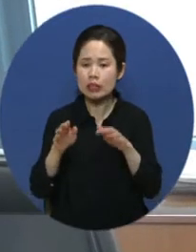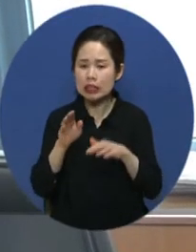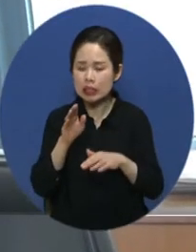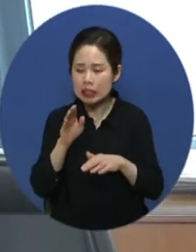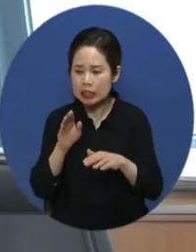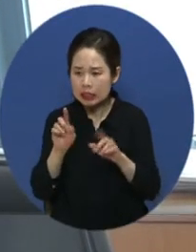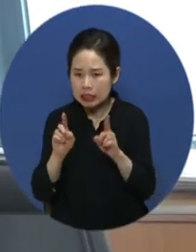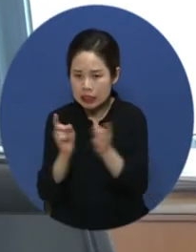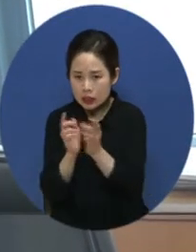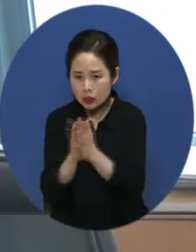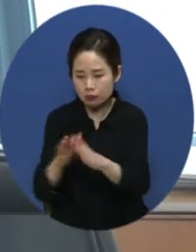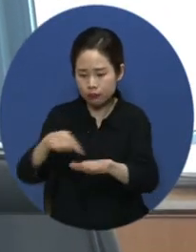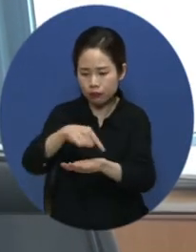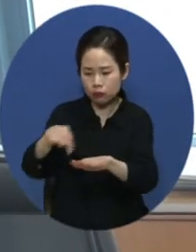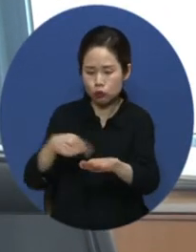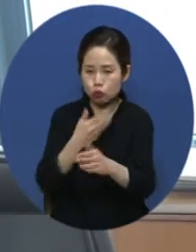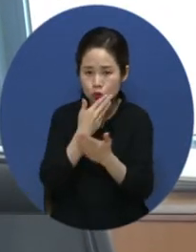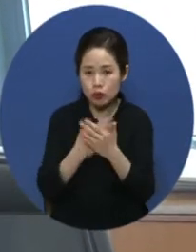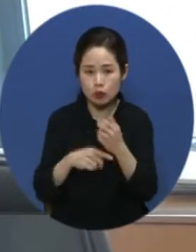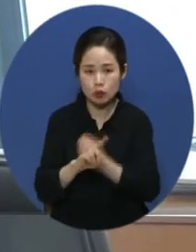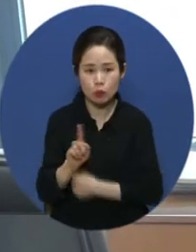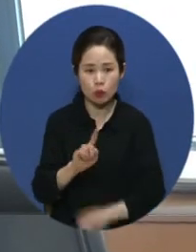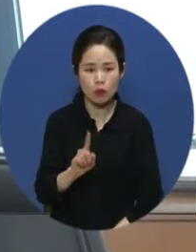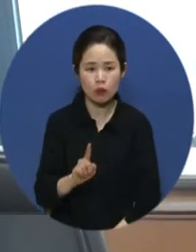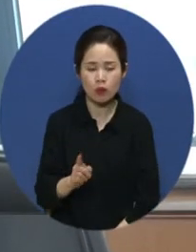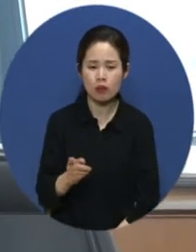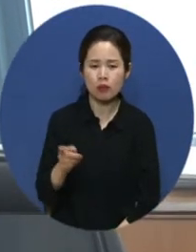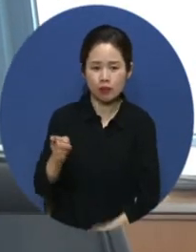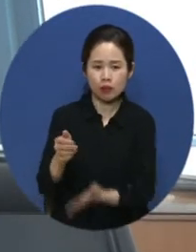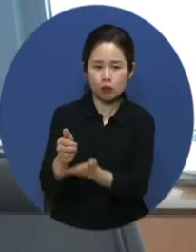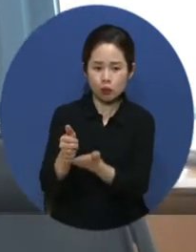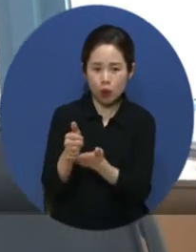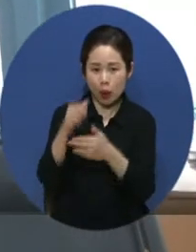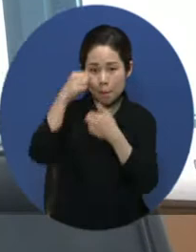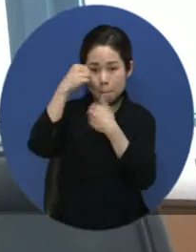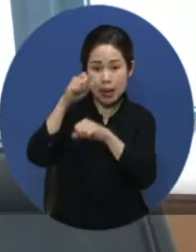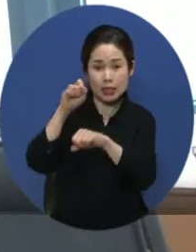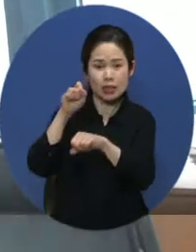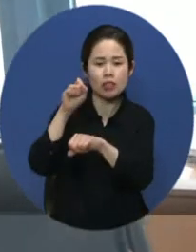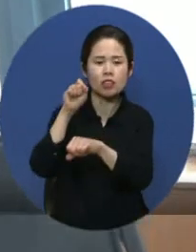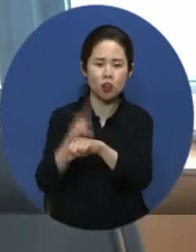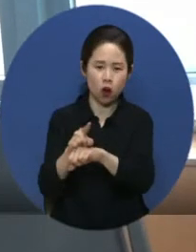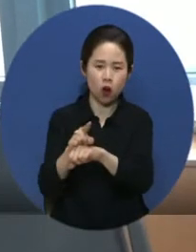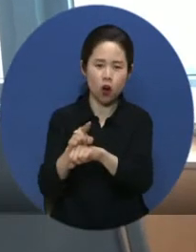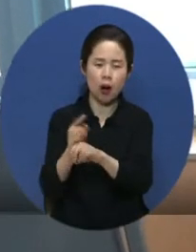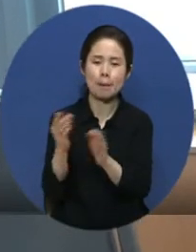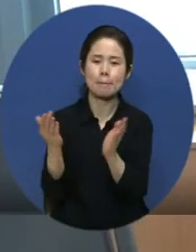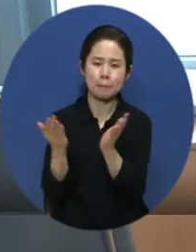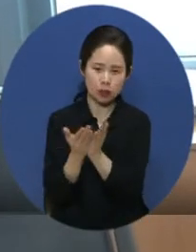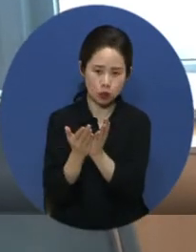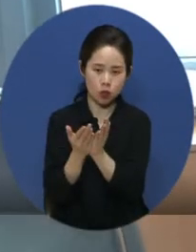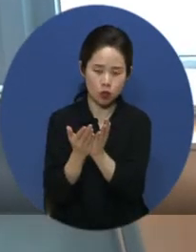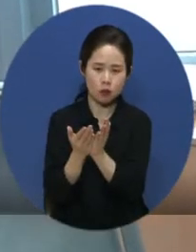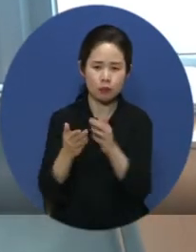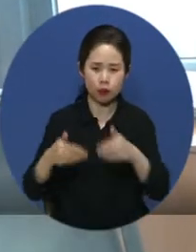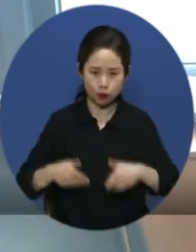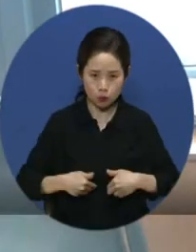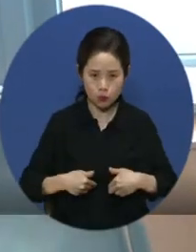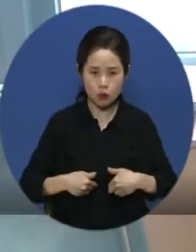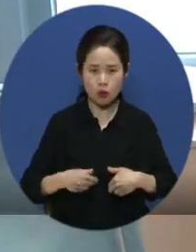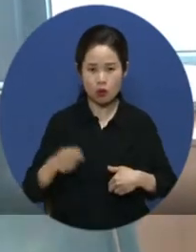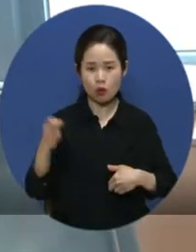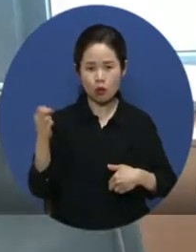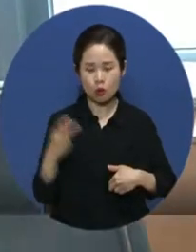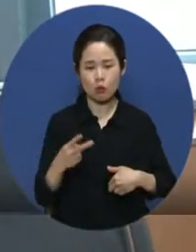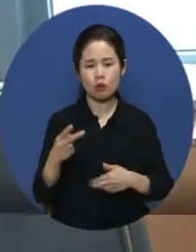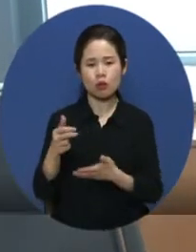있어요? 그 손님의 그 발 특성, 그게 중요하고요.